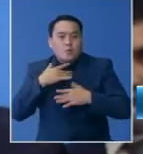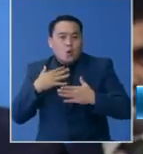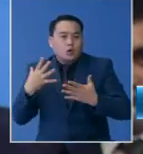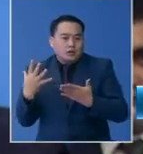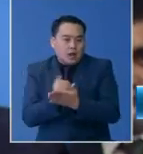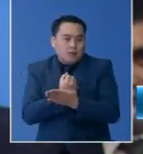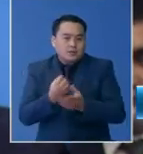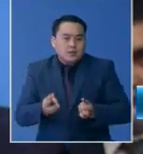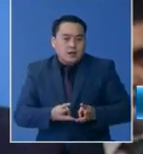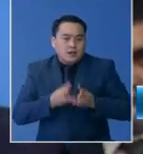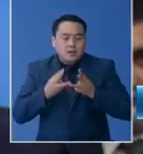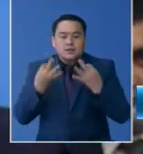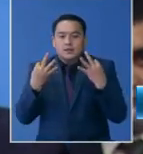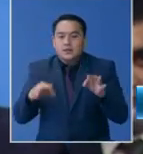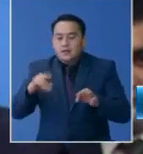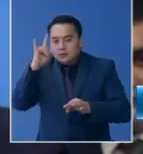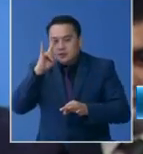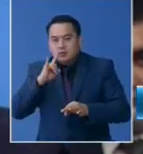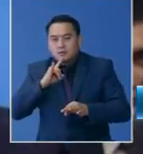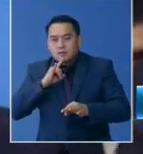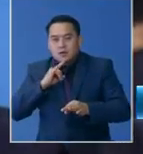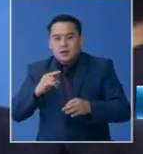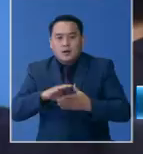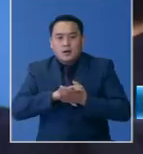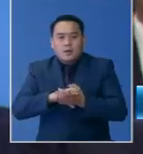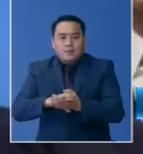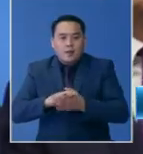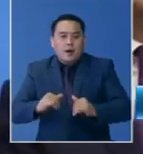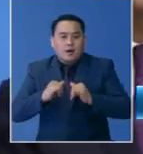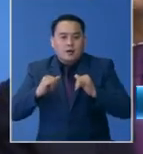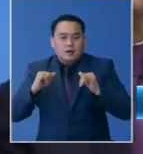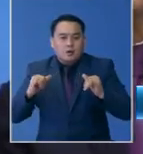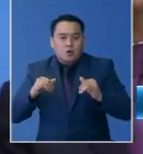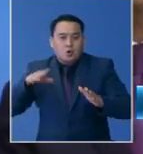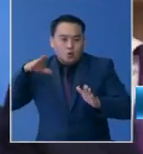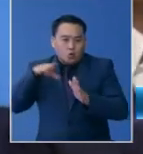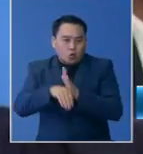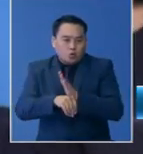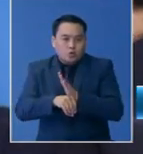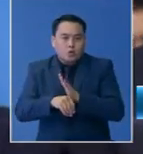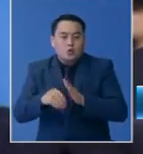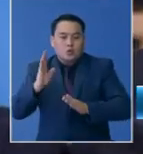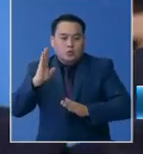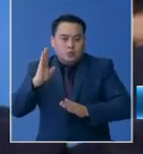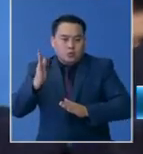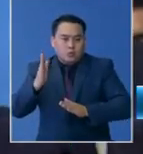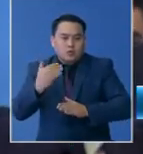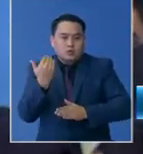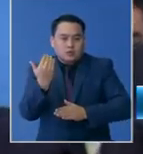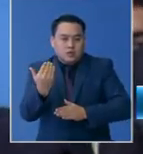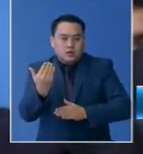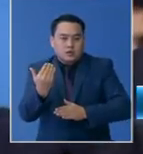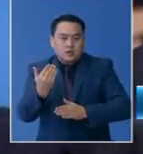тілеймін. Егемен еліміздің болашағын баянды етуге елеулі үлес қоса беріңіздер.